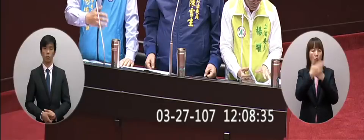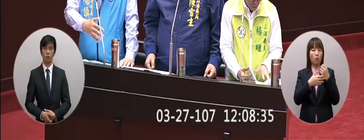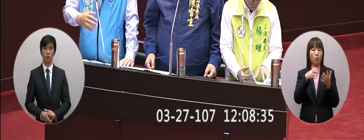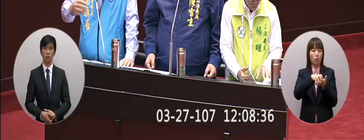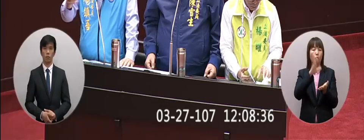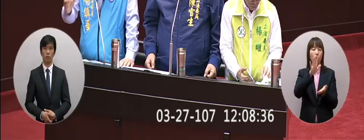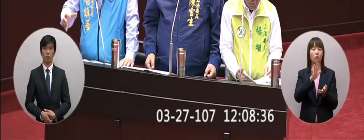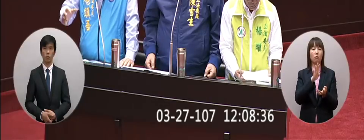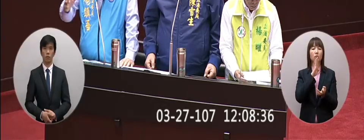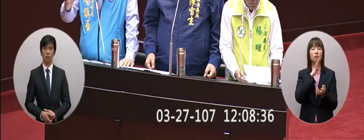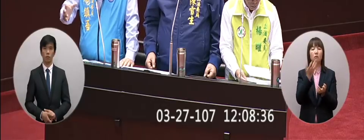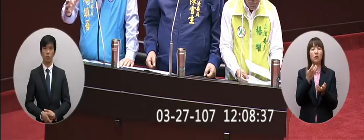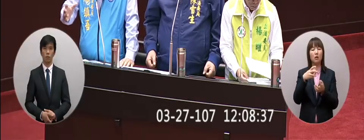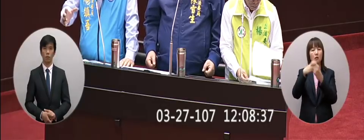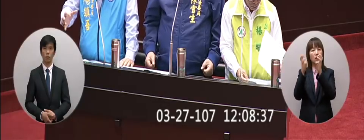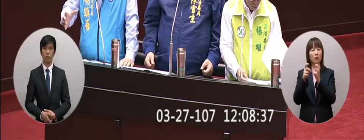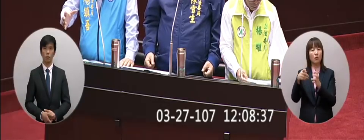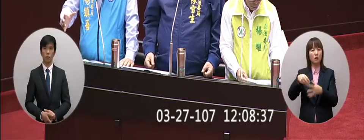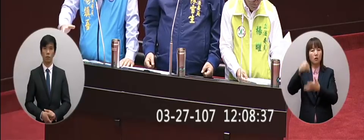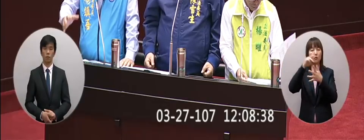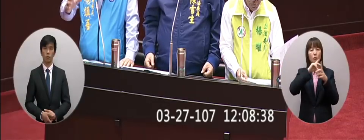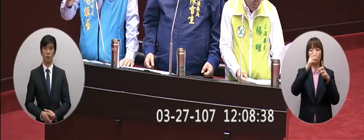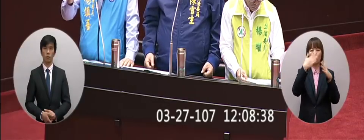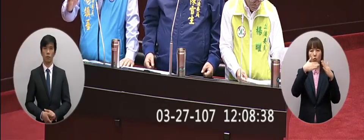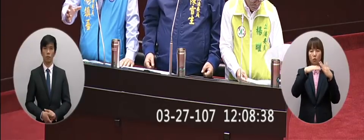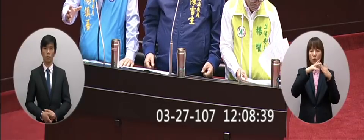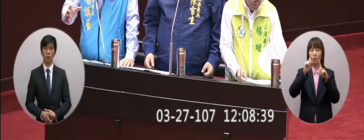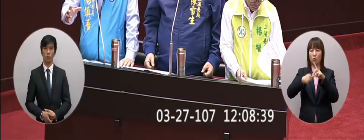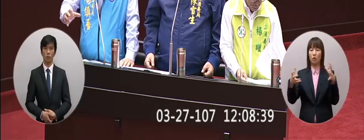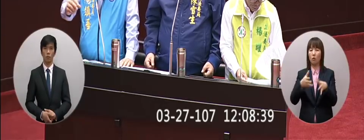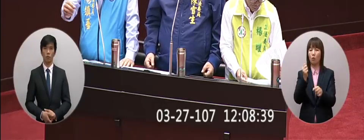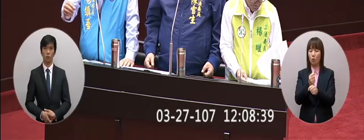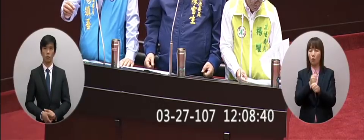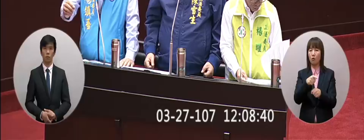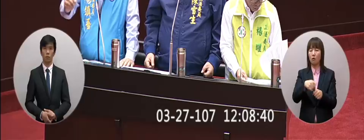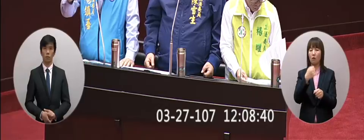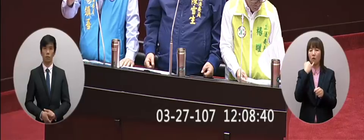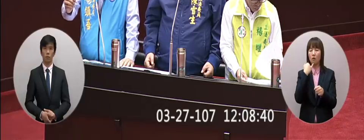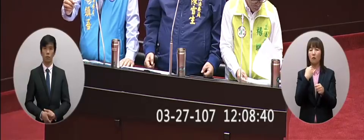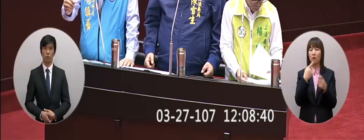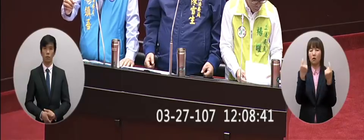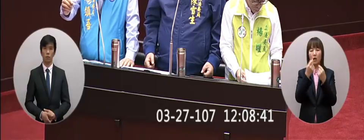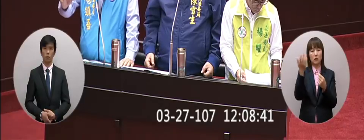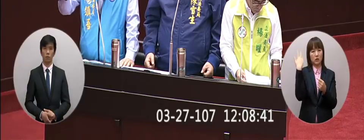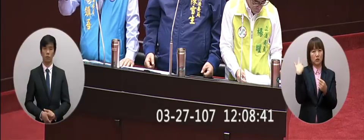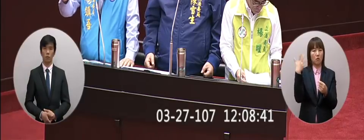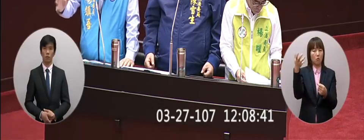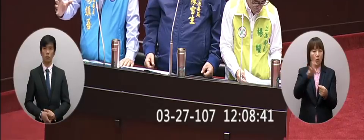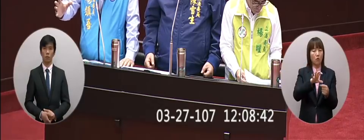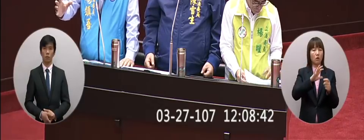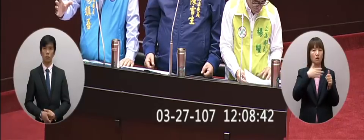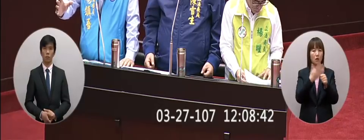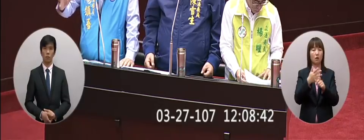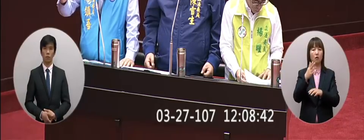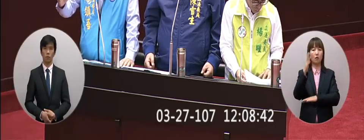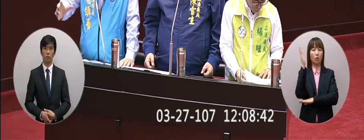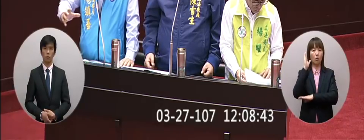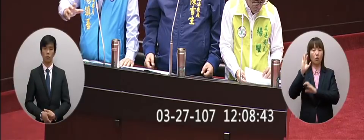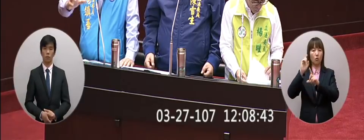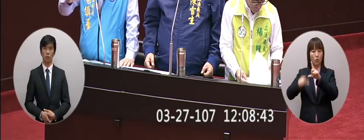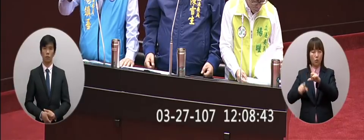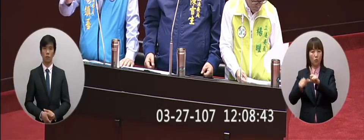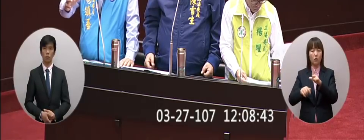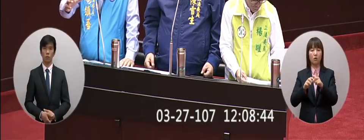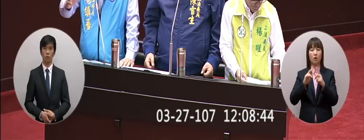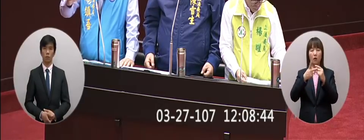才杨耀委员所提到的这个建教合作的部分，我们也希望能够检讨像以前一样由国营事业来跟